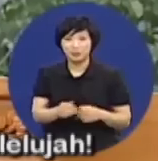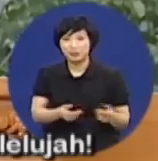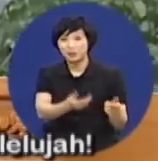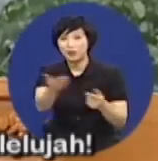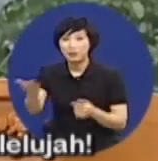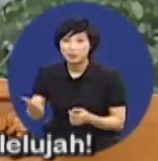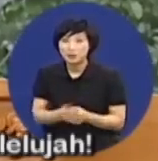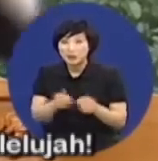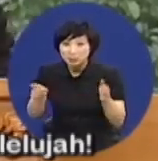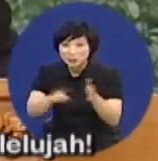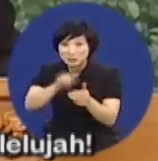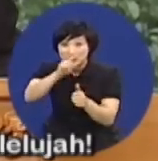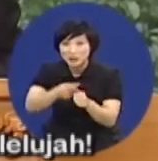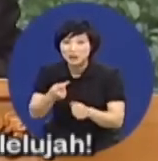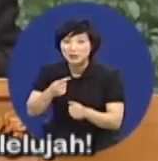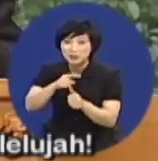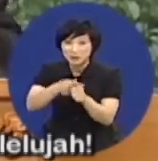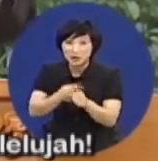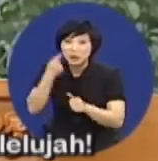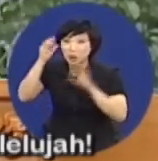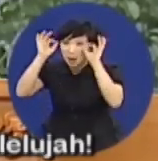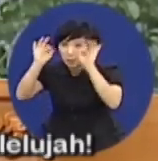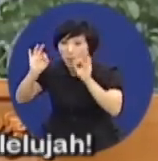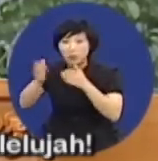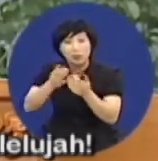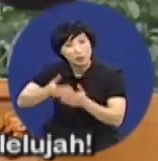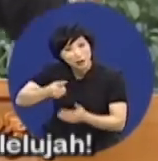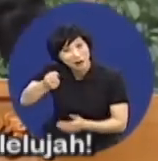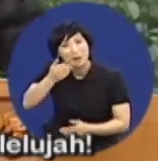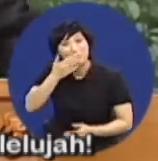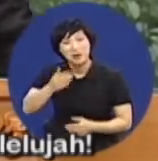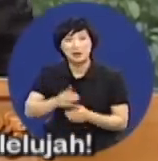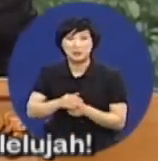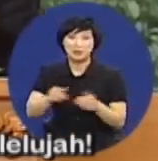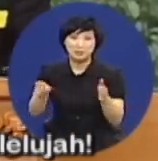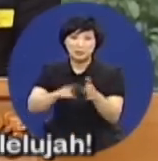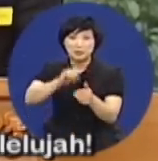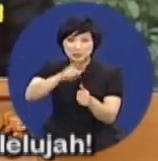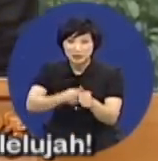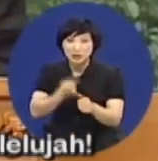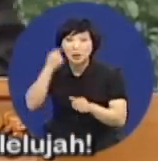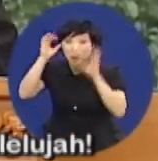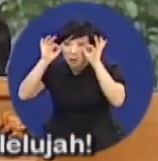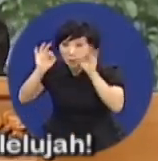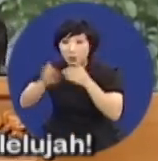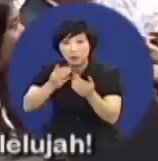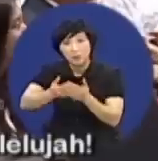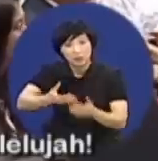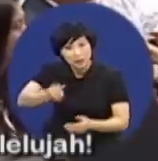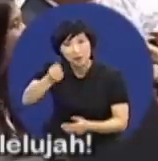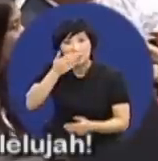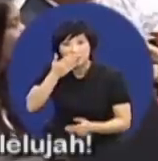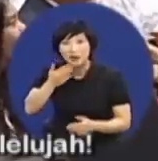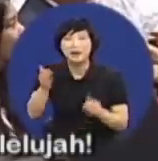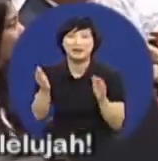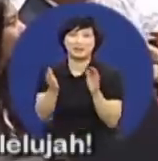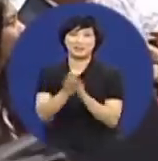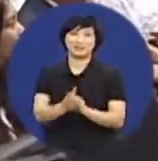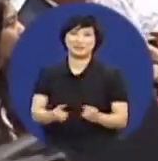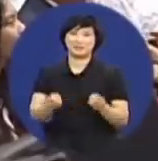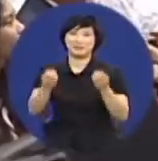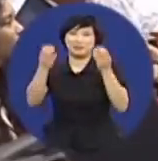ように信じると栄光を見る。信じると栄光を見る。ハレルヤ。